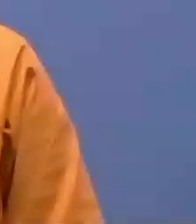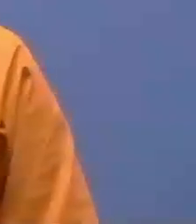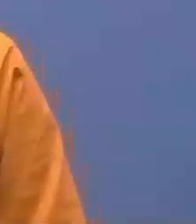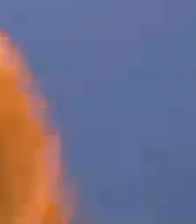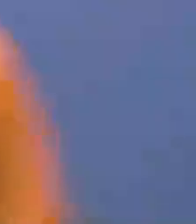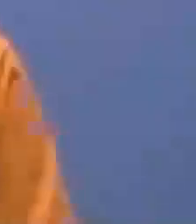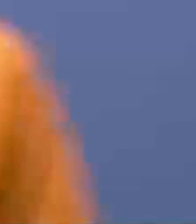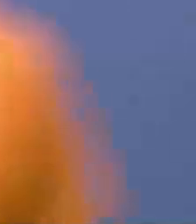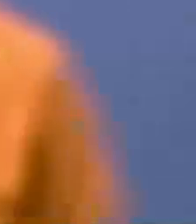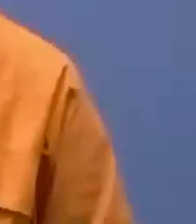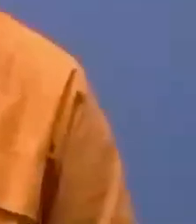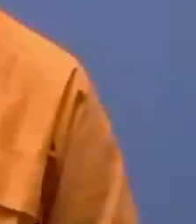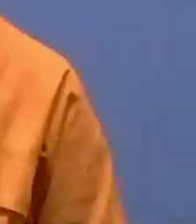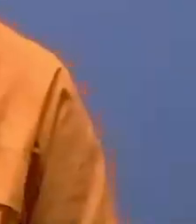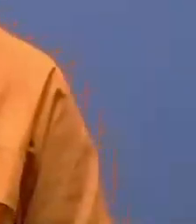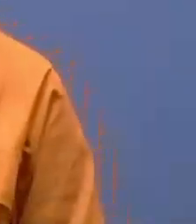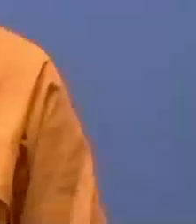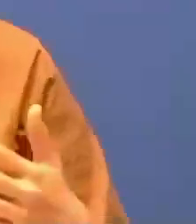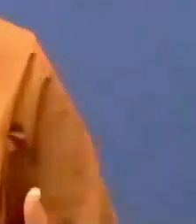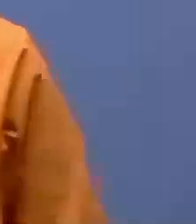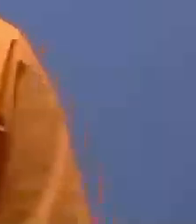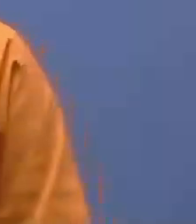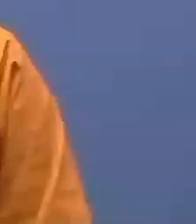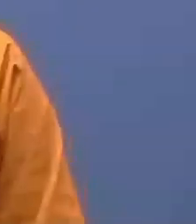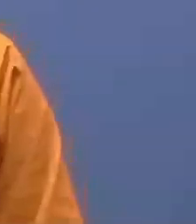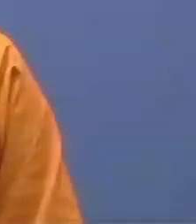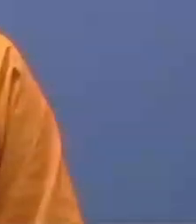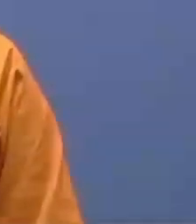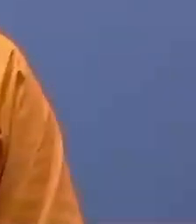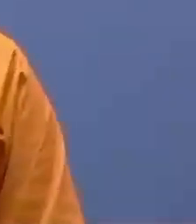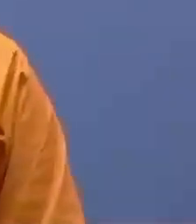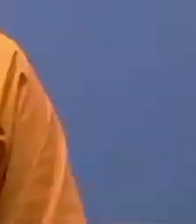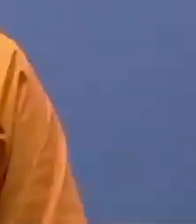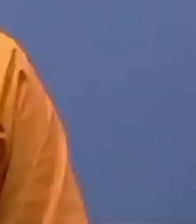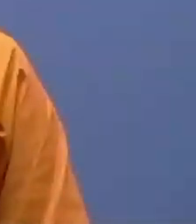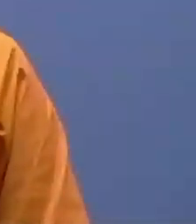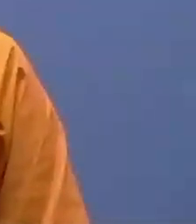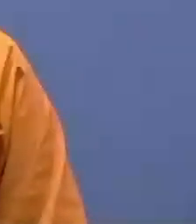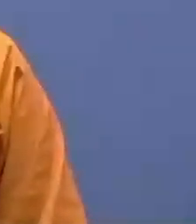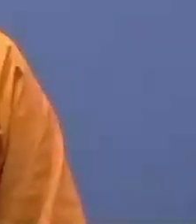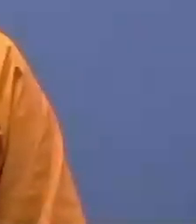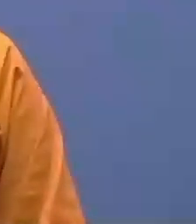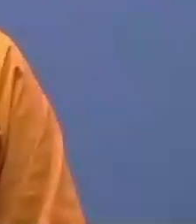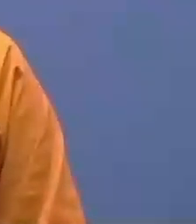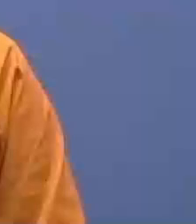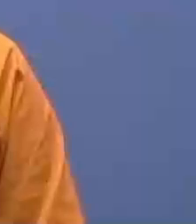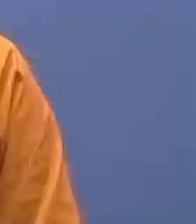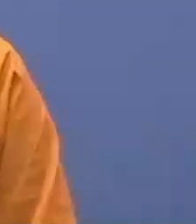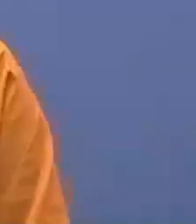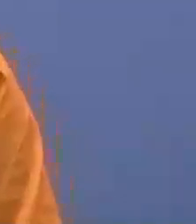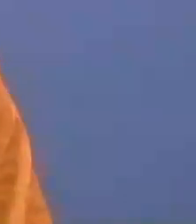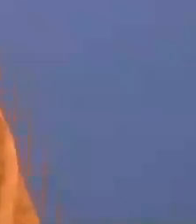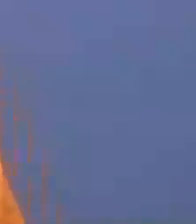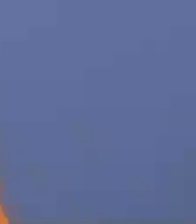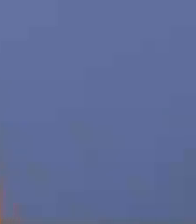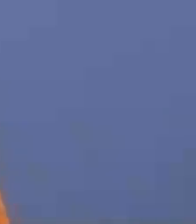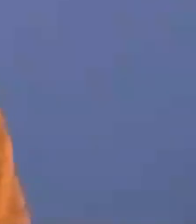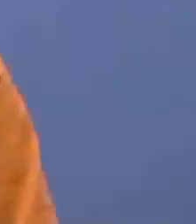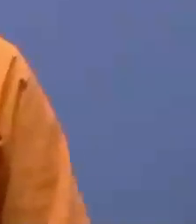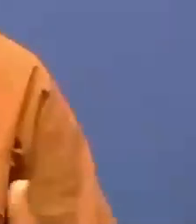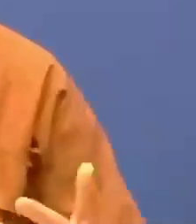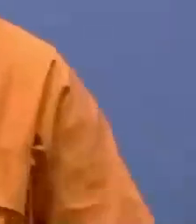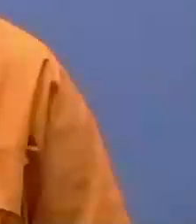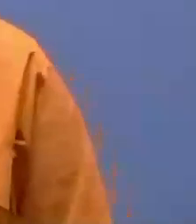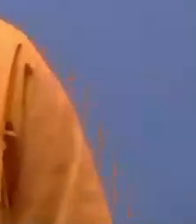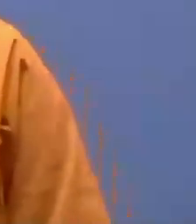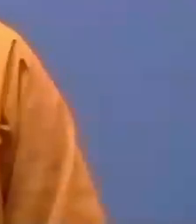有的时候这个孩子可能会跟着父母后屁股说，你到底对我做了什么，然后父母会对转过来